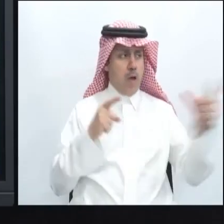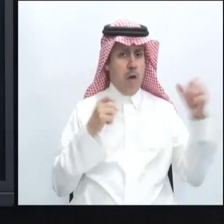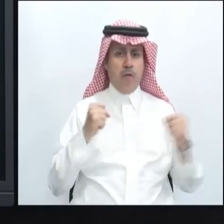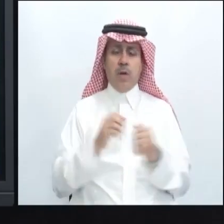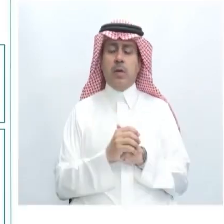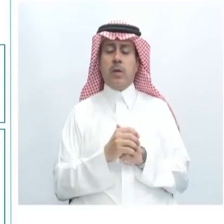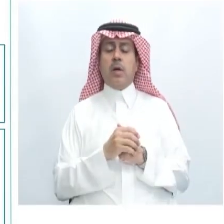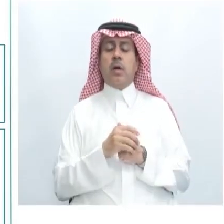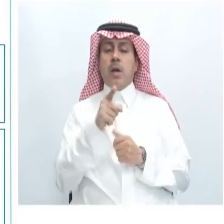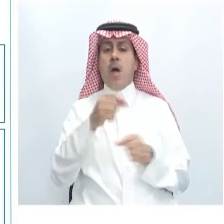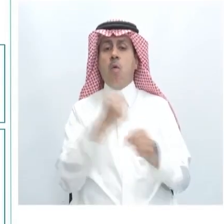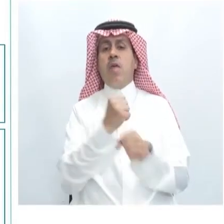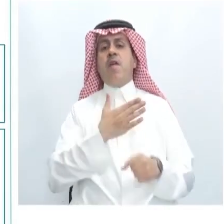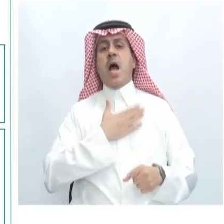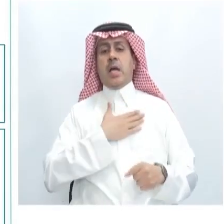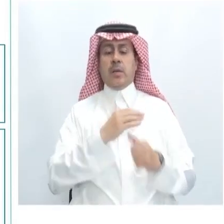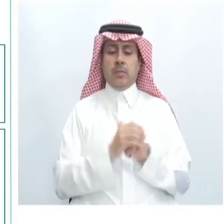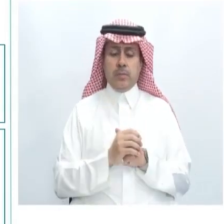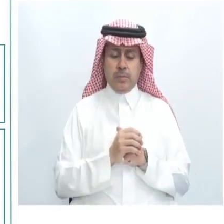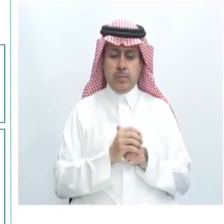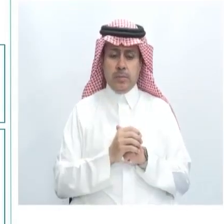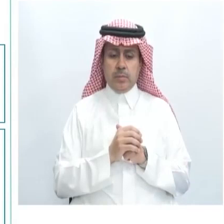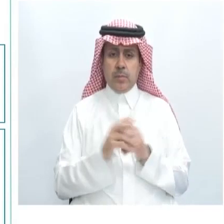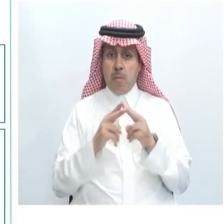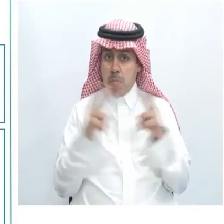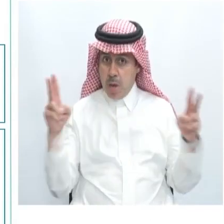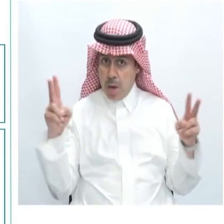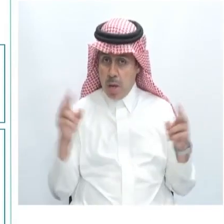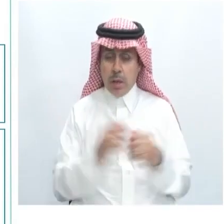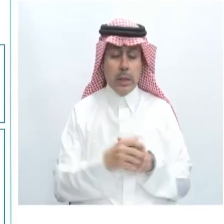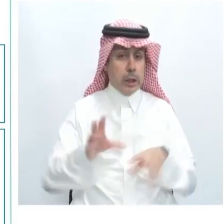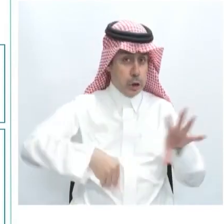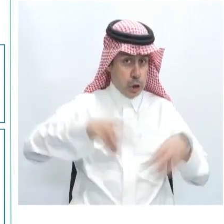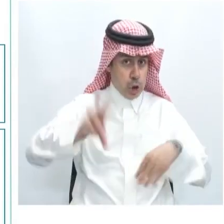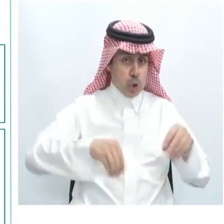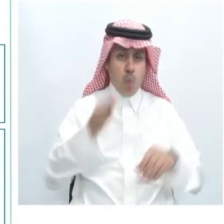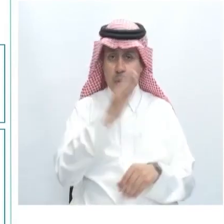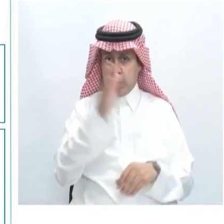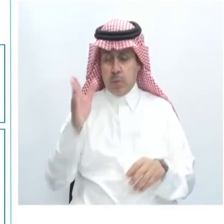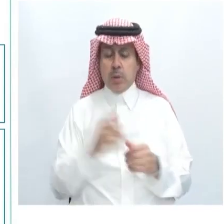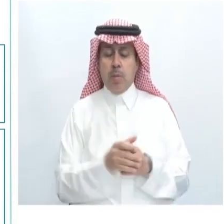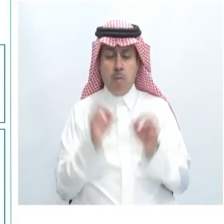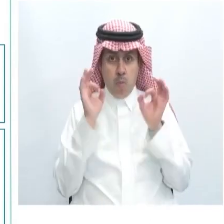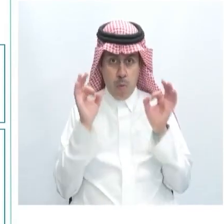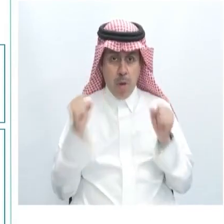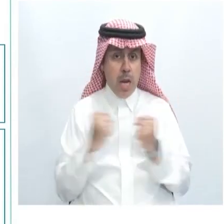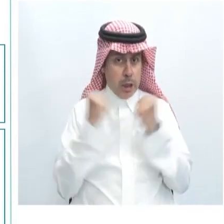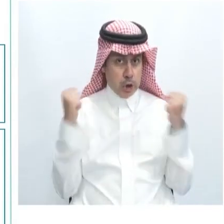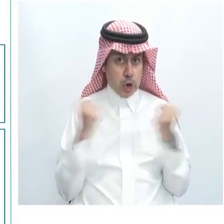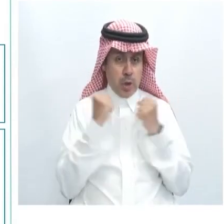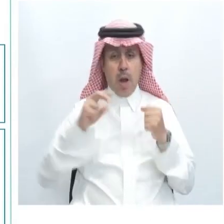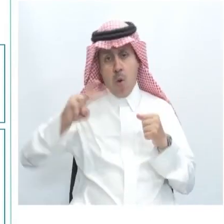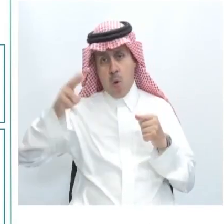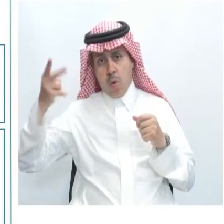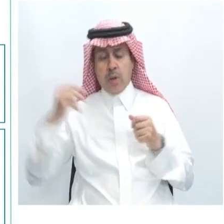هذه الوظيفه او هذه الفرصه ذكرنا ان التسويق يتميز او يتميز عن غيره من الانشطه الاخرى